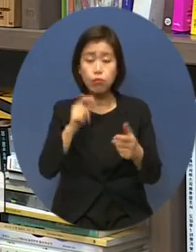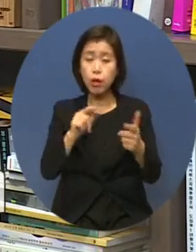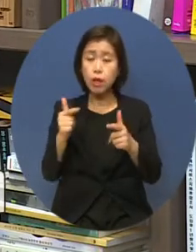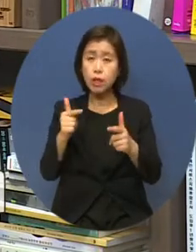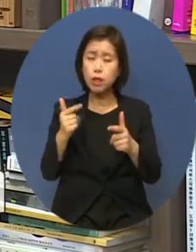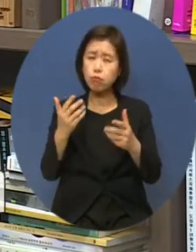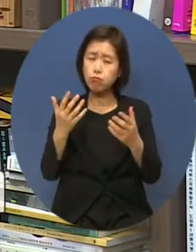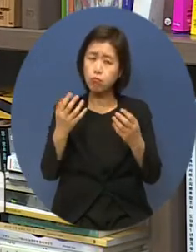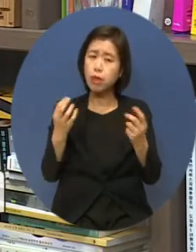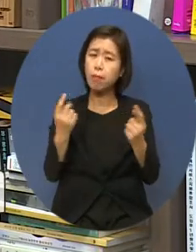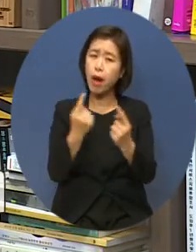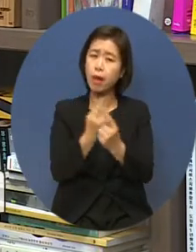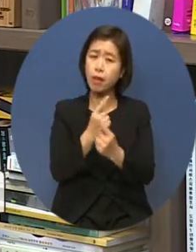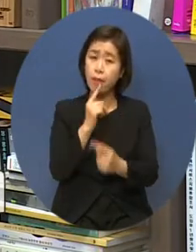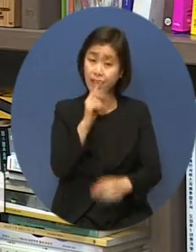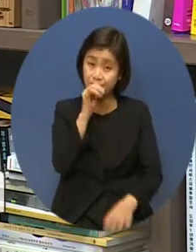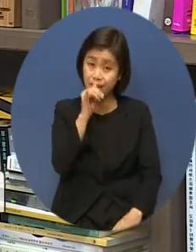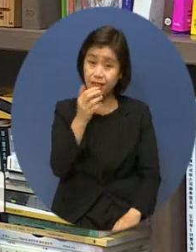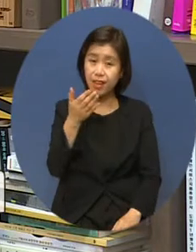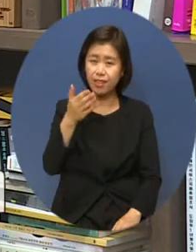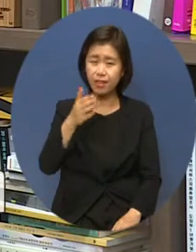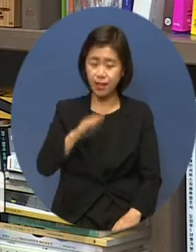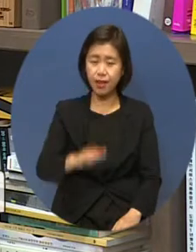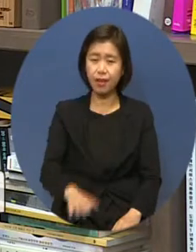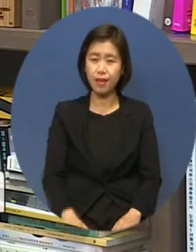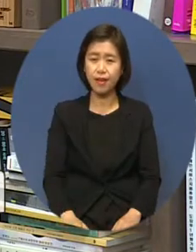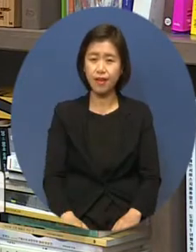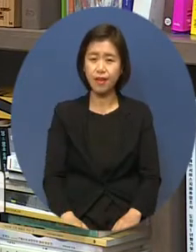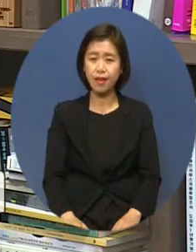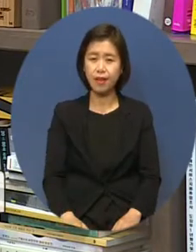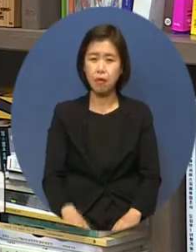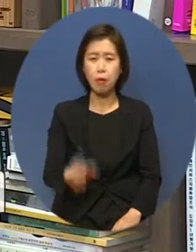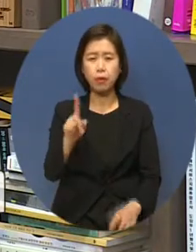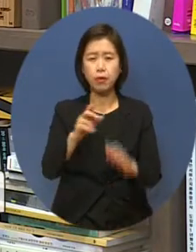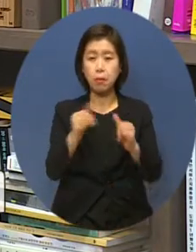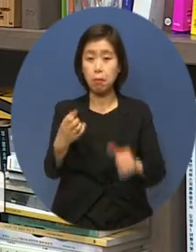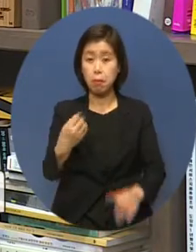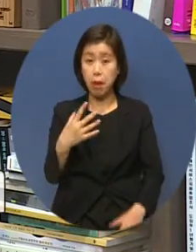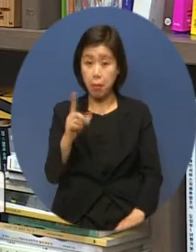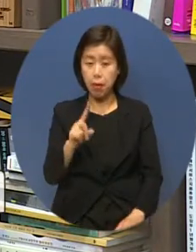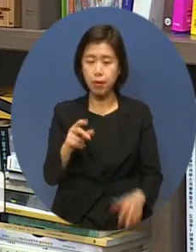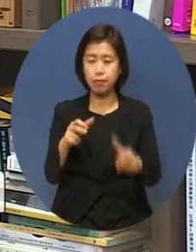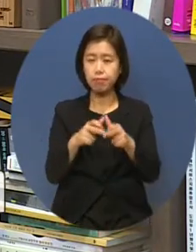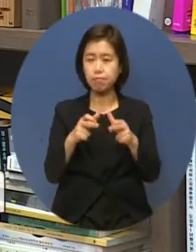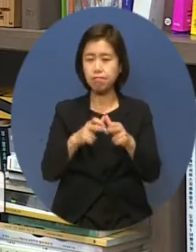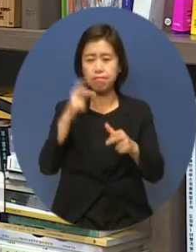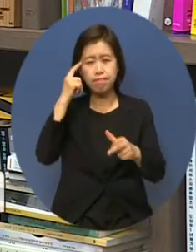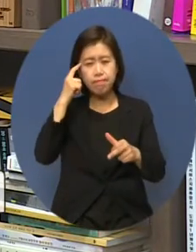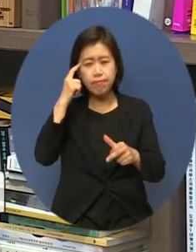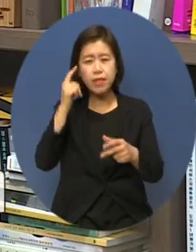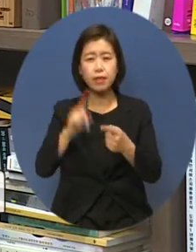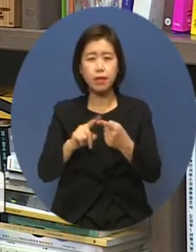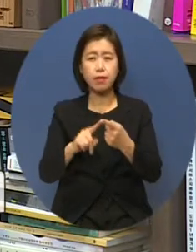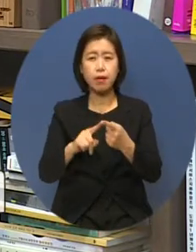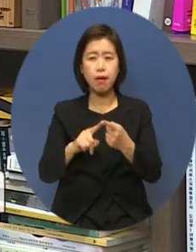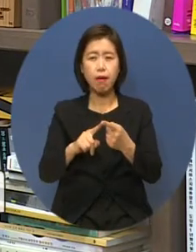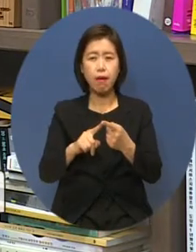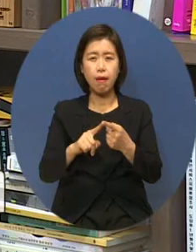개선은 됐다고는 하지만 여전히 이제 몇몇 분들은 이런 인식, 장애 인식에 대해서 좀